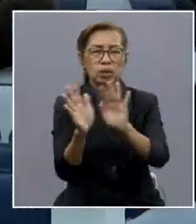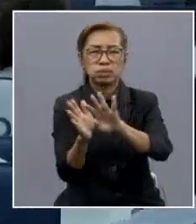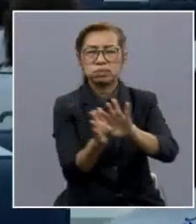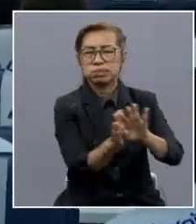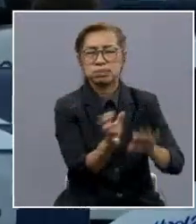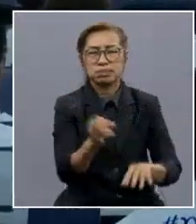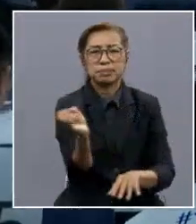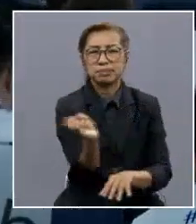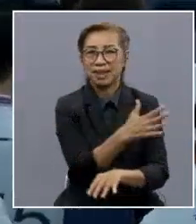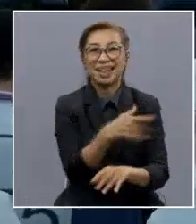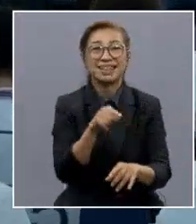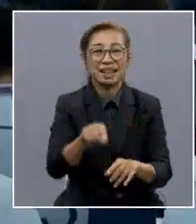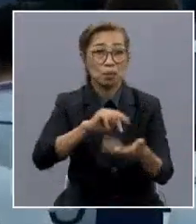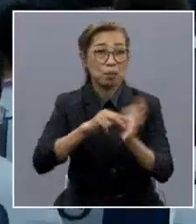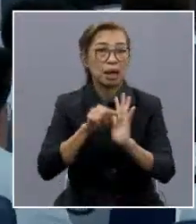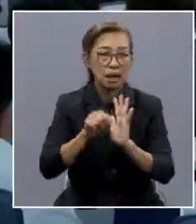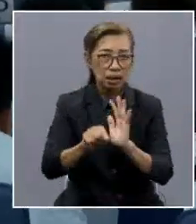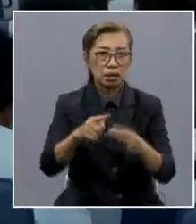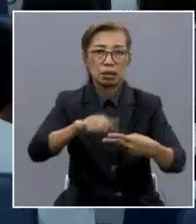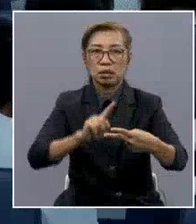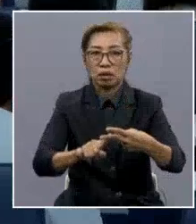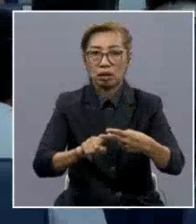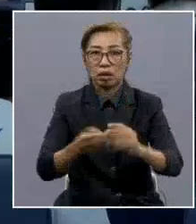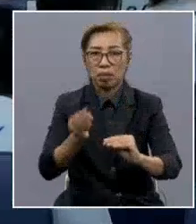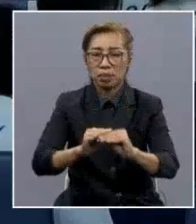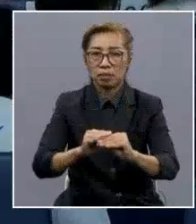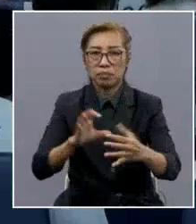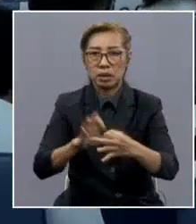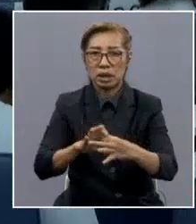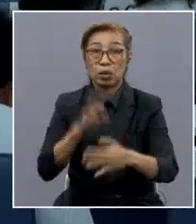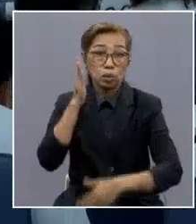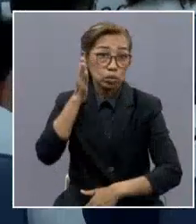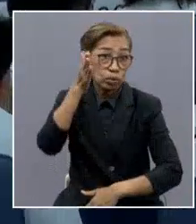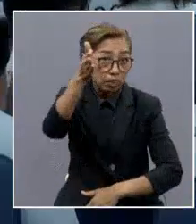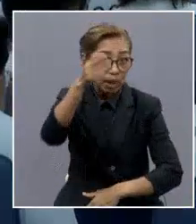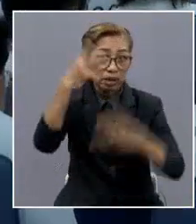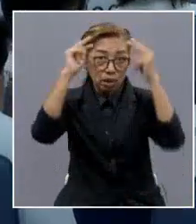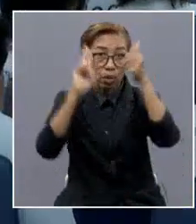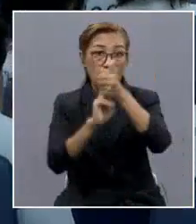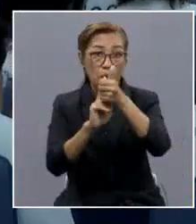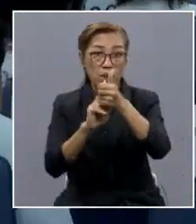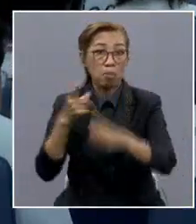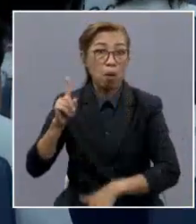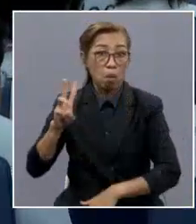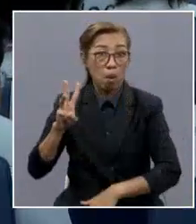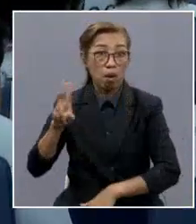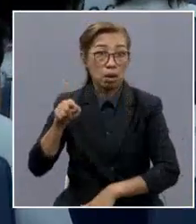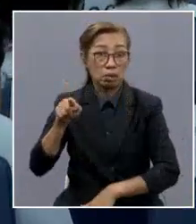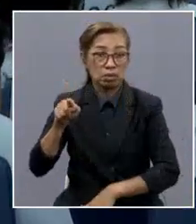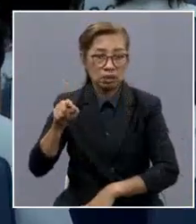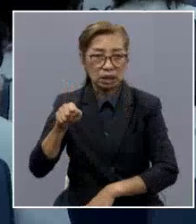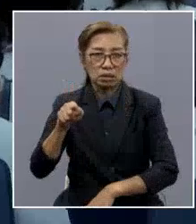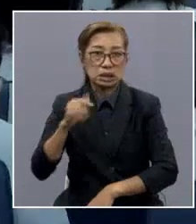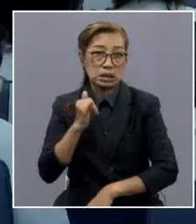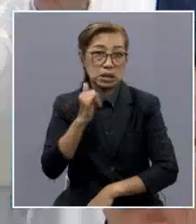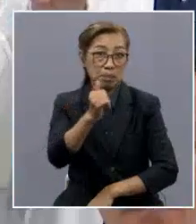ามความขัดแย้ง ใช่ค่ะ เดียวกันเนี่ยอีกเรื่องนึงที่จับตากันเรื่องของการปราศัยใหญ่ของพลเอกประวิตรที่วางเอาไว้ว่าจะไปเข